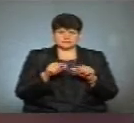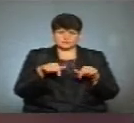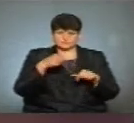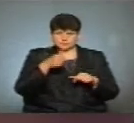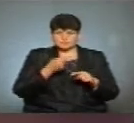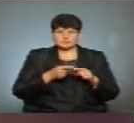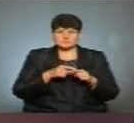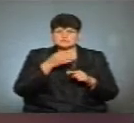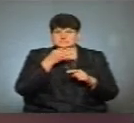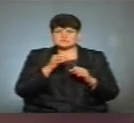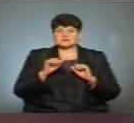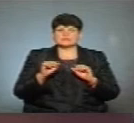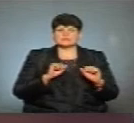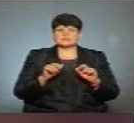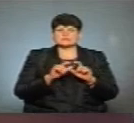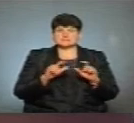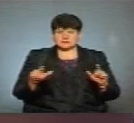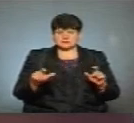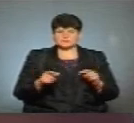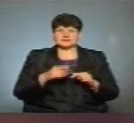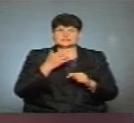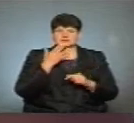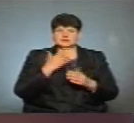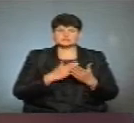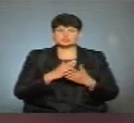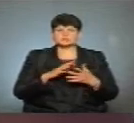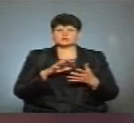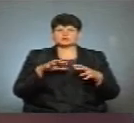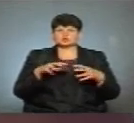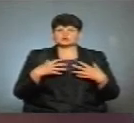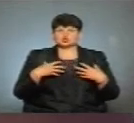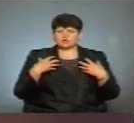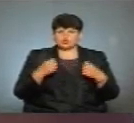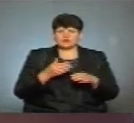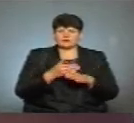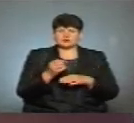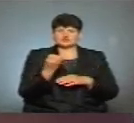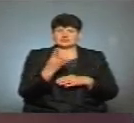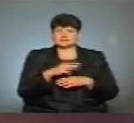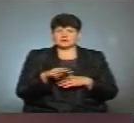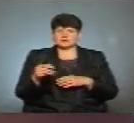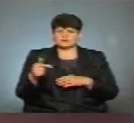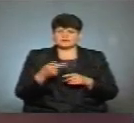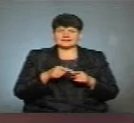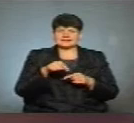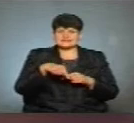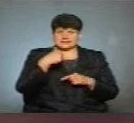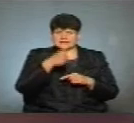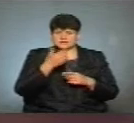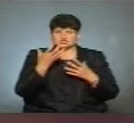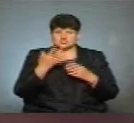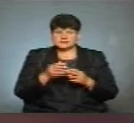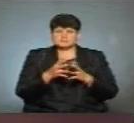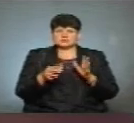керівник закладу Вадим Рудик. За його словами, Національна служба здоров'я виділила майже 14 мільйонів гривень на цей рік. Ще понад